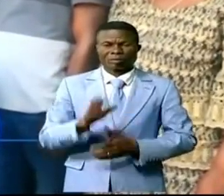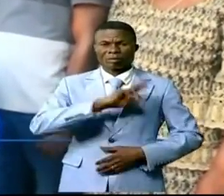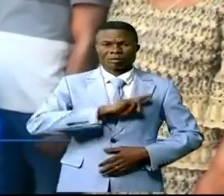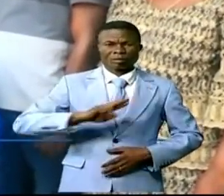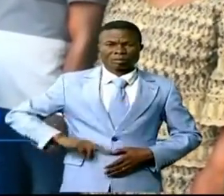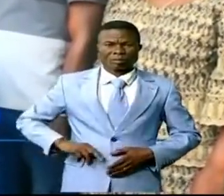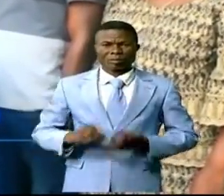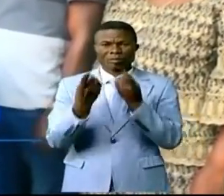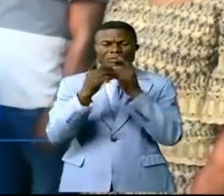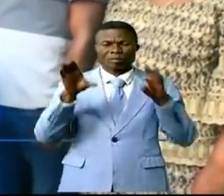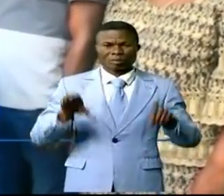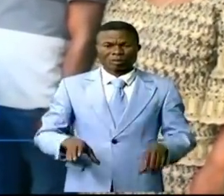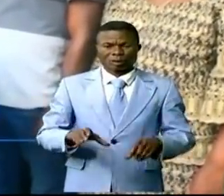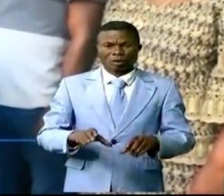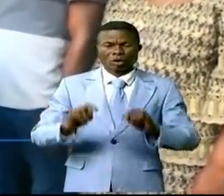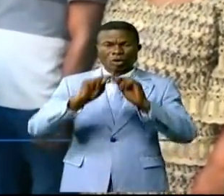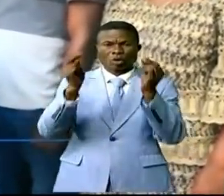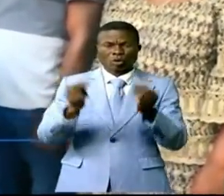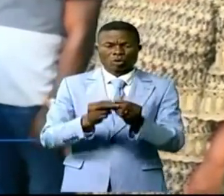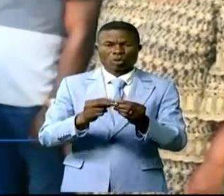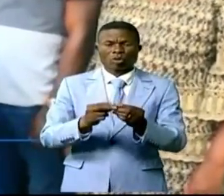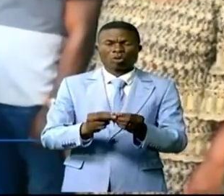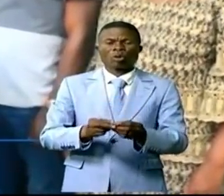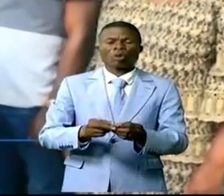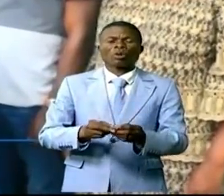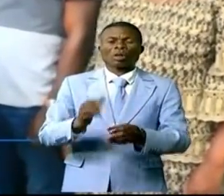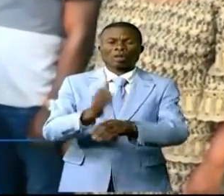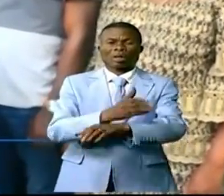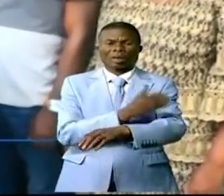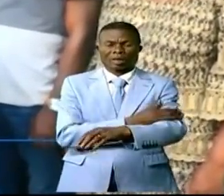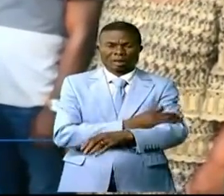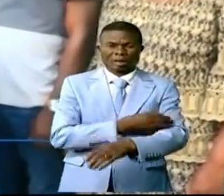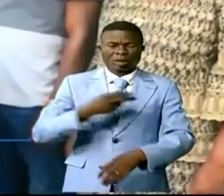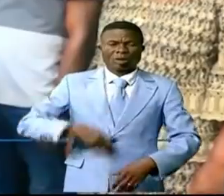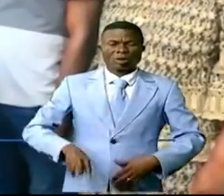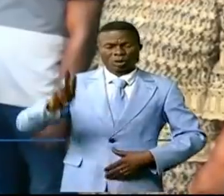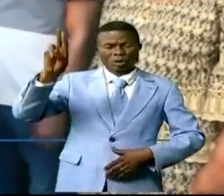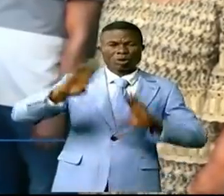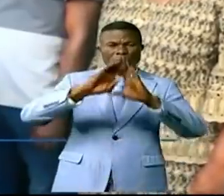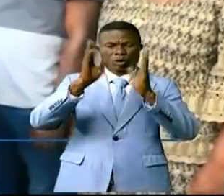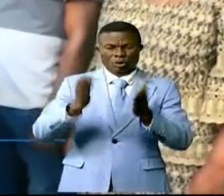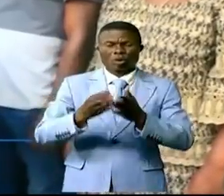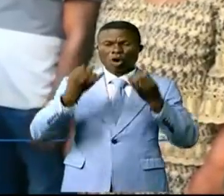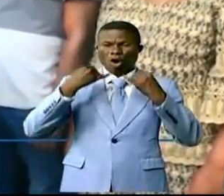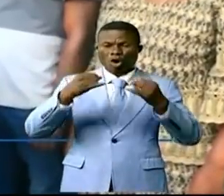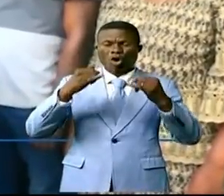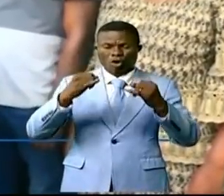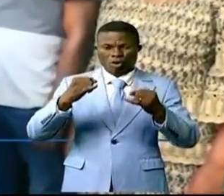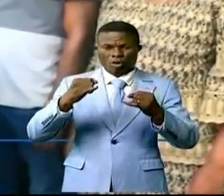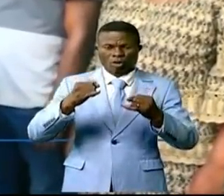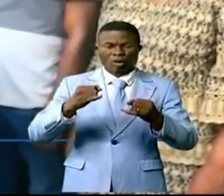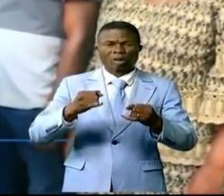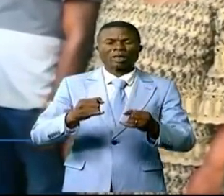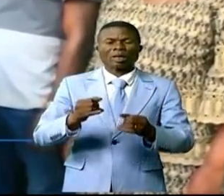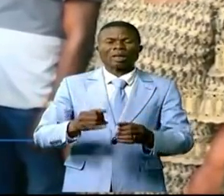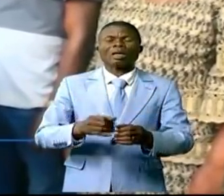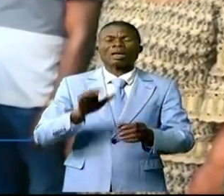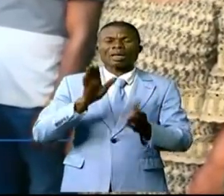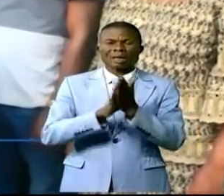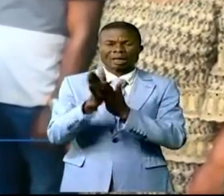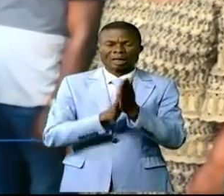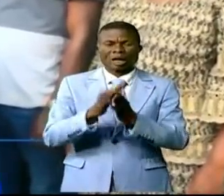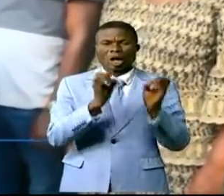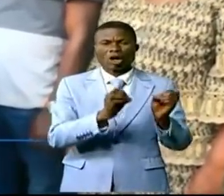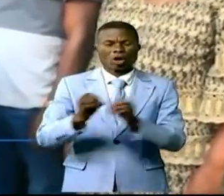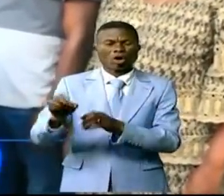du Congo, la force du progrès de l'UDPS suit religieusement toute l'actualité du reste qui reste dominée par l'organisation